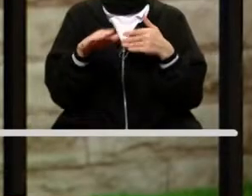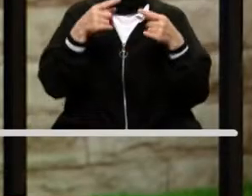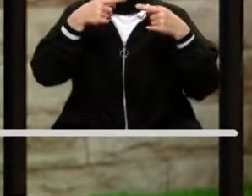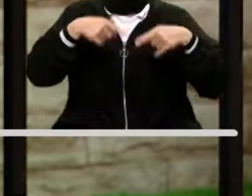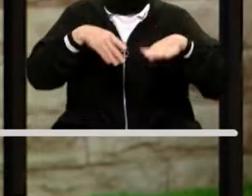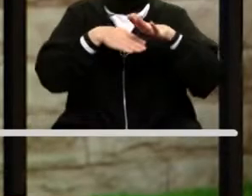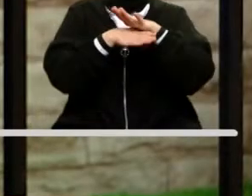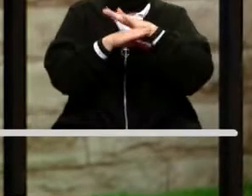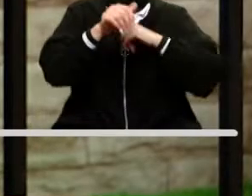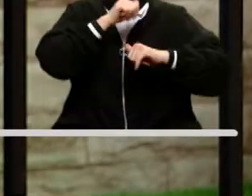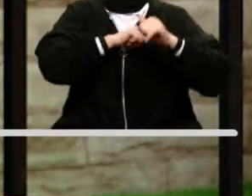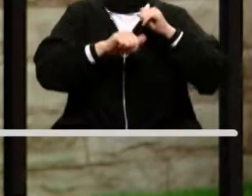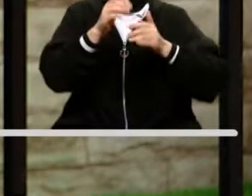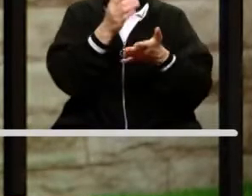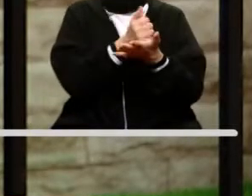da